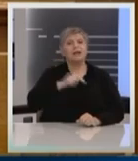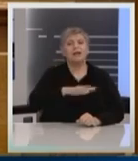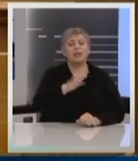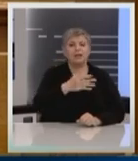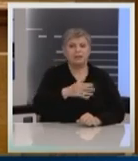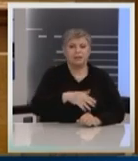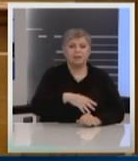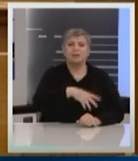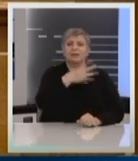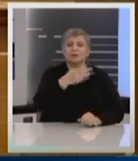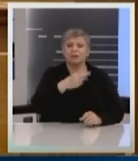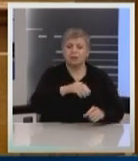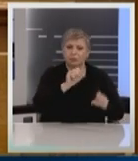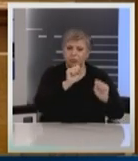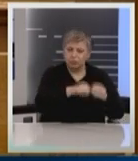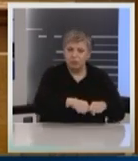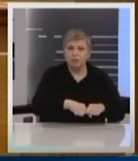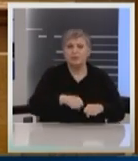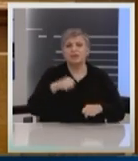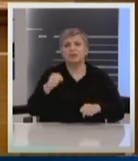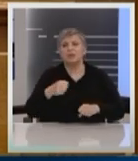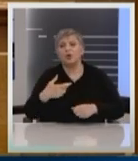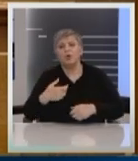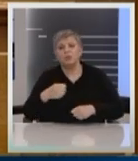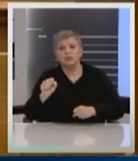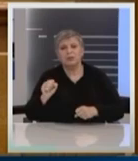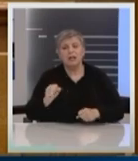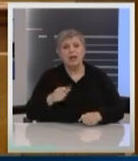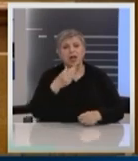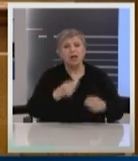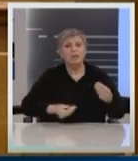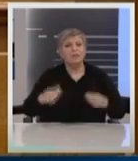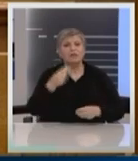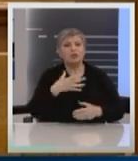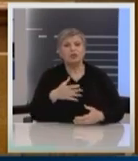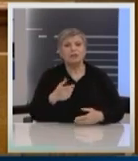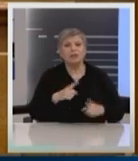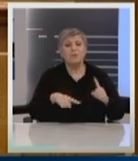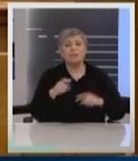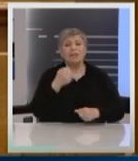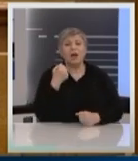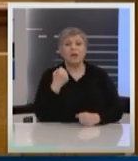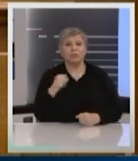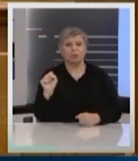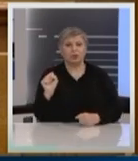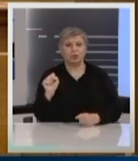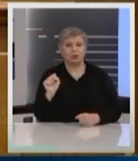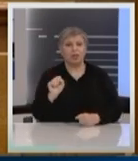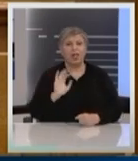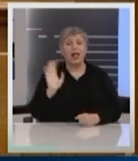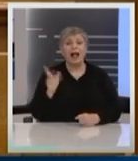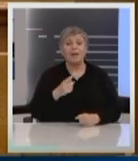ένα άλλο κόμμα ήρθε και ψήφισε και όλα βασίστηκαν στους απόντες. Στους απόντες, αν ήταν ένα-δύο ακόμη